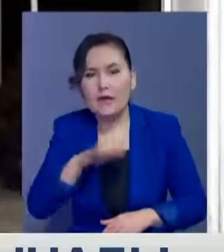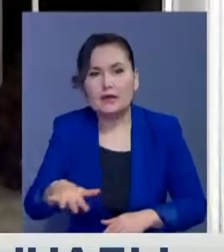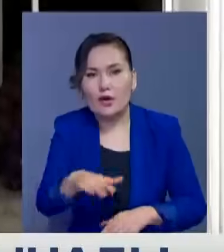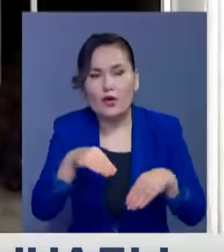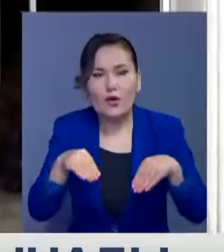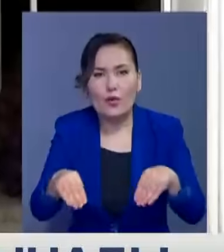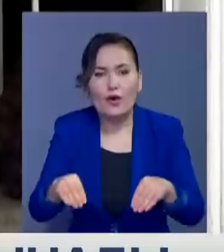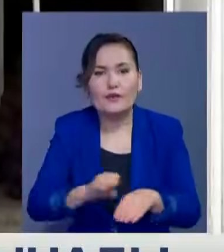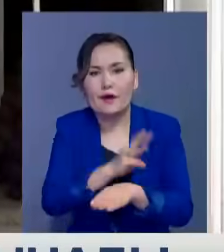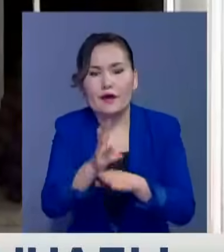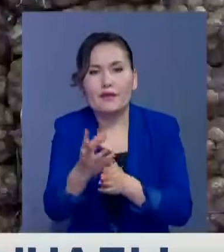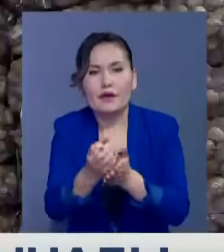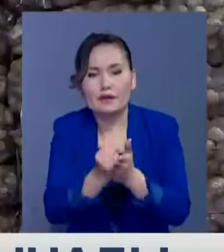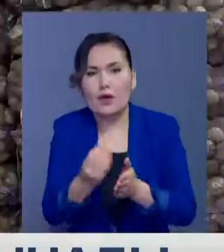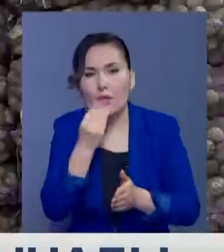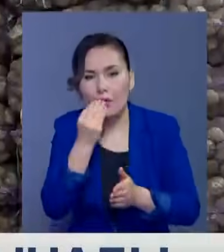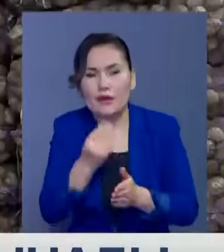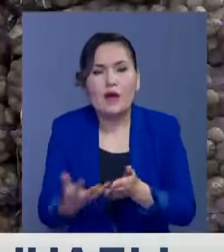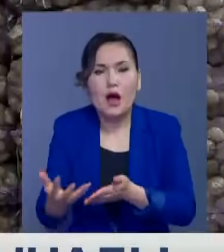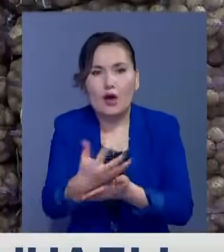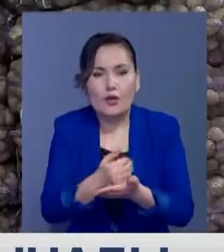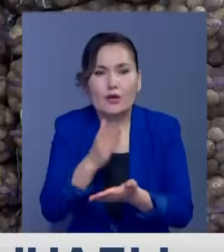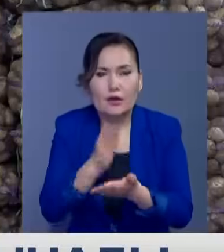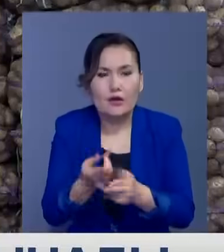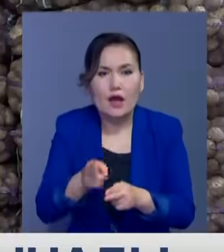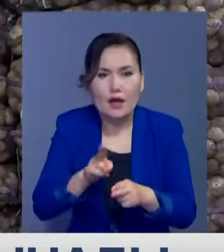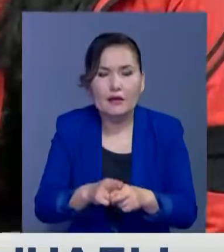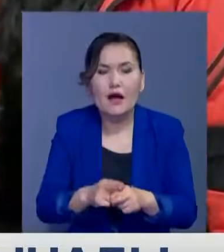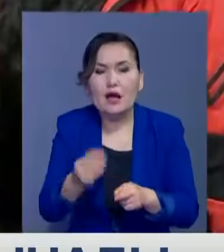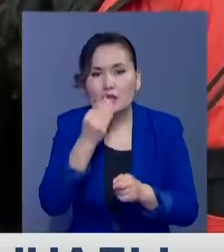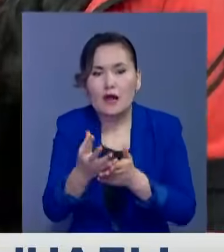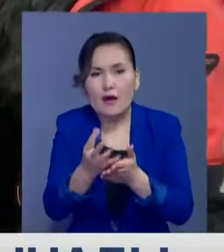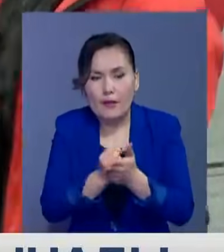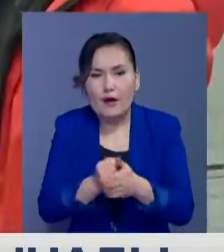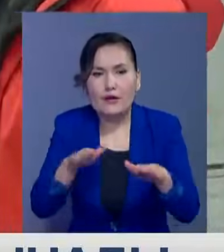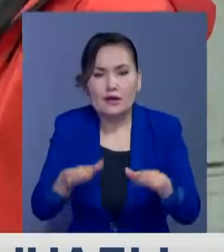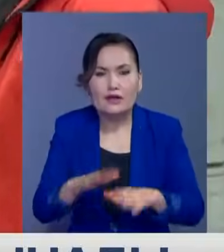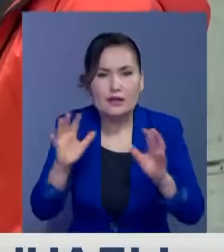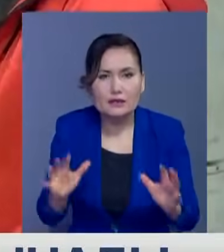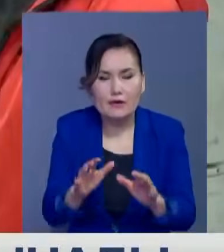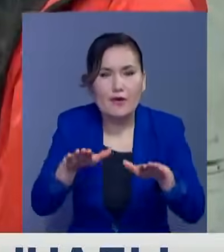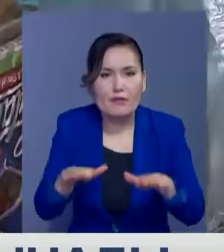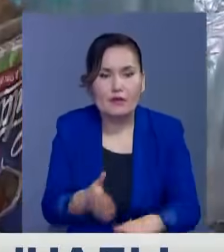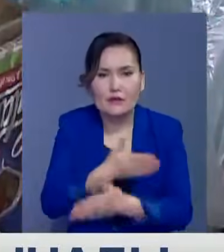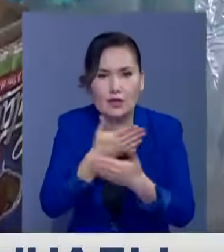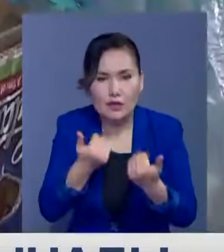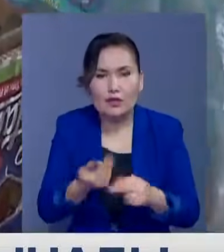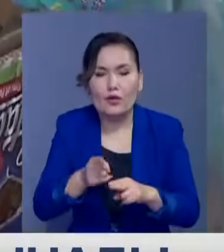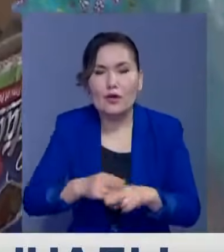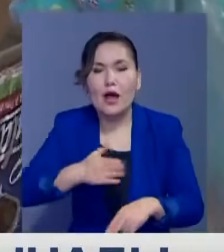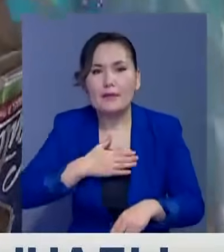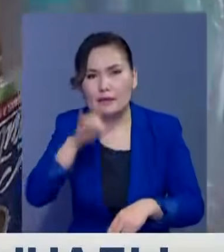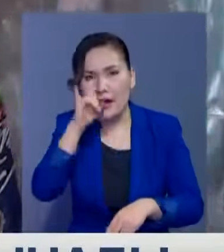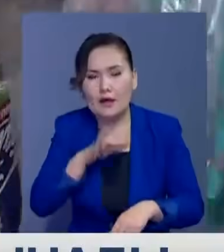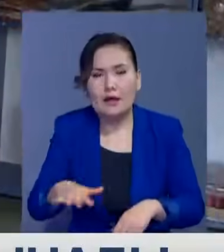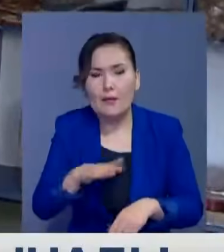артығымен қамтамасыз ететіндей көлемде өнім аламыз. Бірақ оны сақтауға келгенде ақсайтын тұстарымыз баршылық. Мамандардың айтуынша, бізде